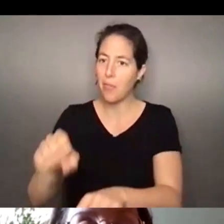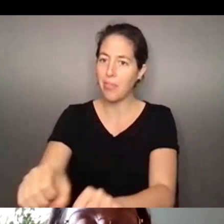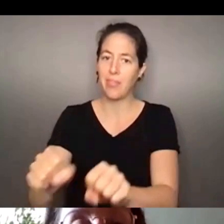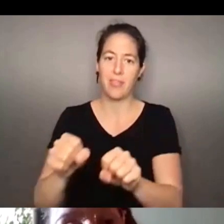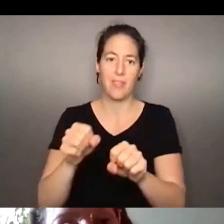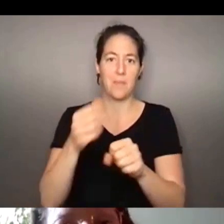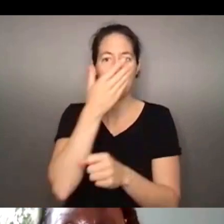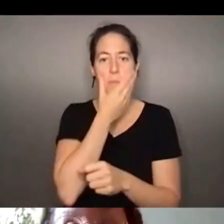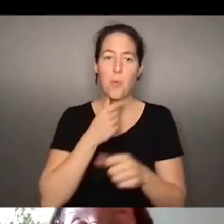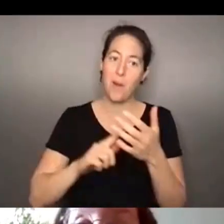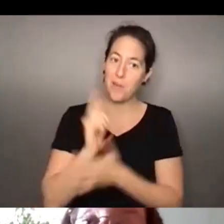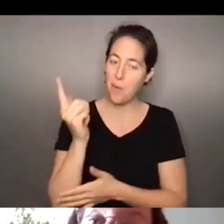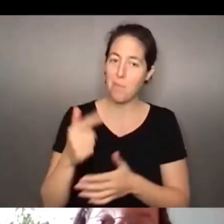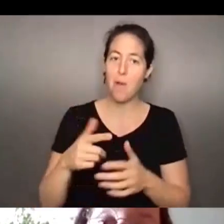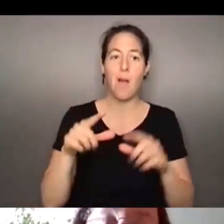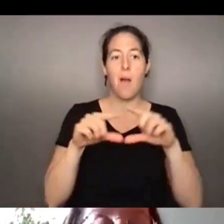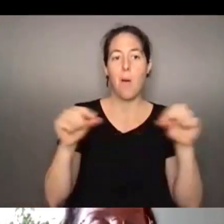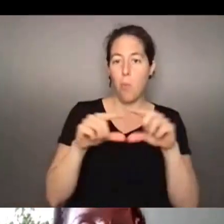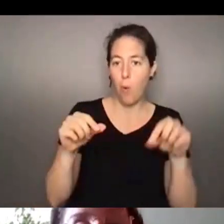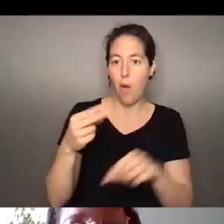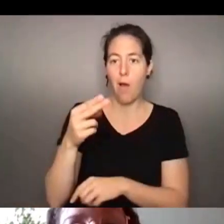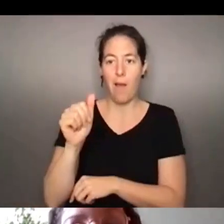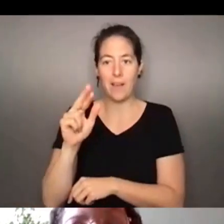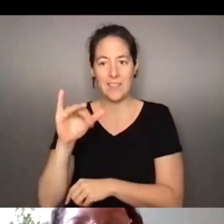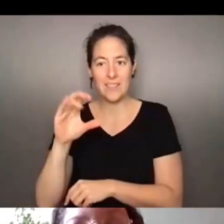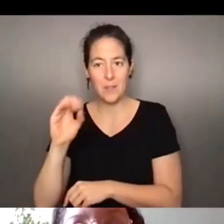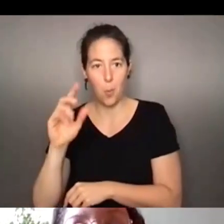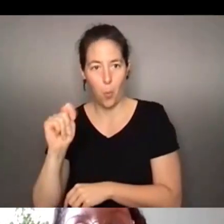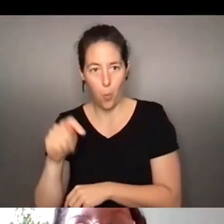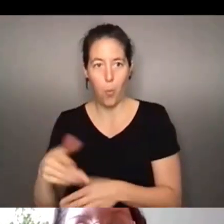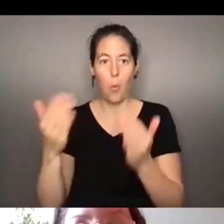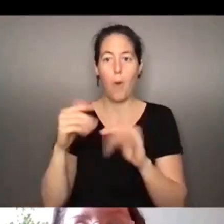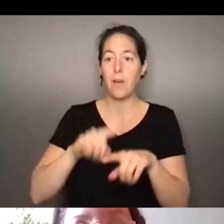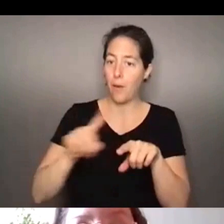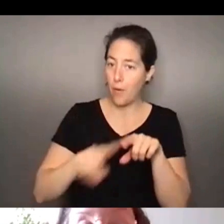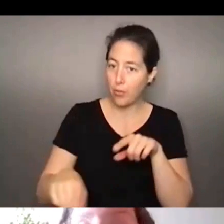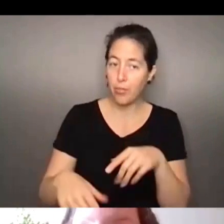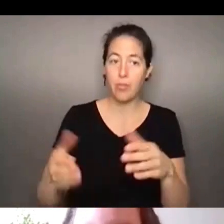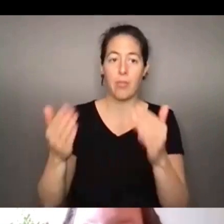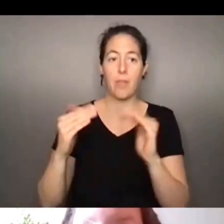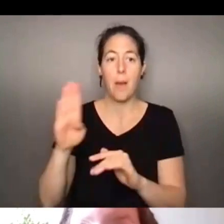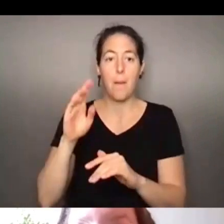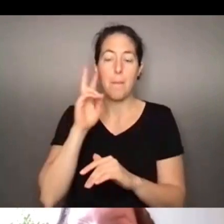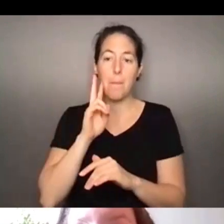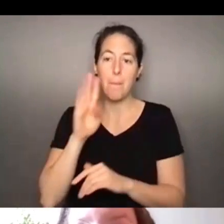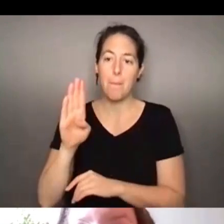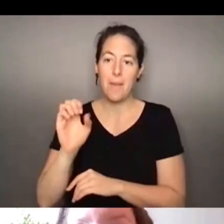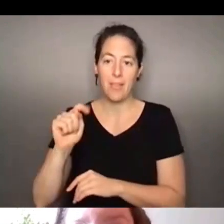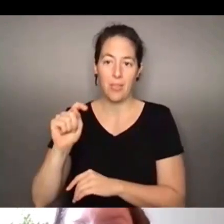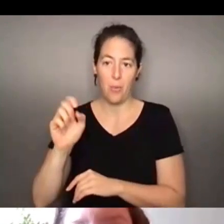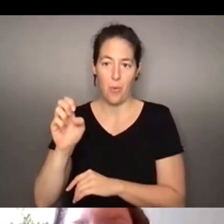jolis légumes. Donc, on a les pois, les haricots, les carottes aussi, et les betteraves,